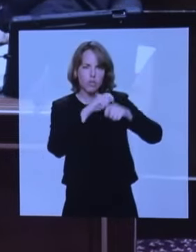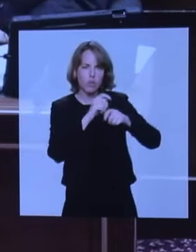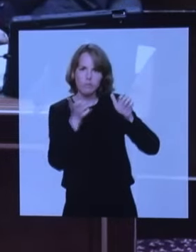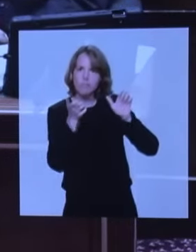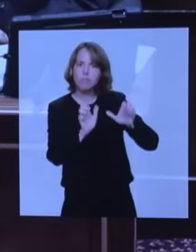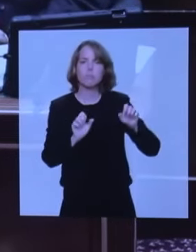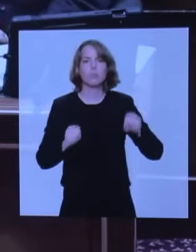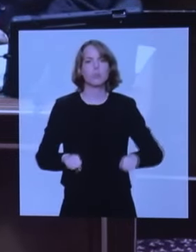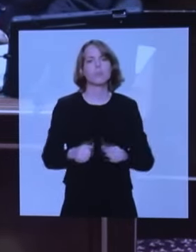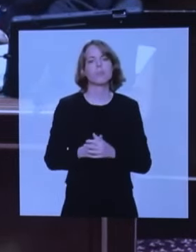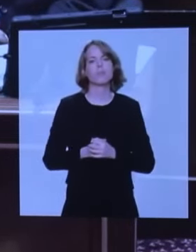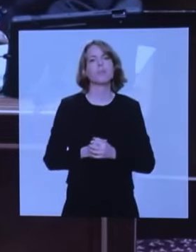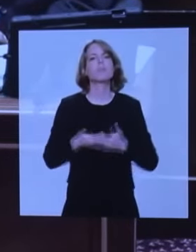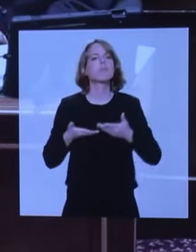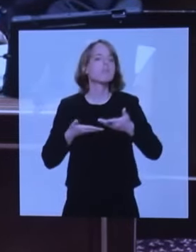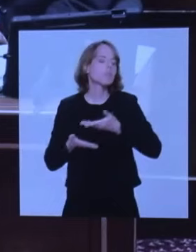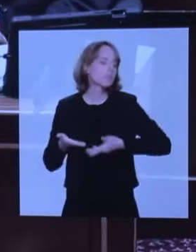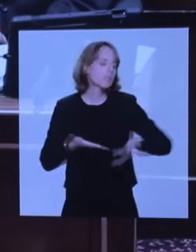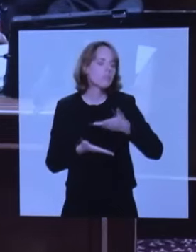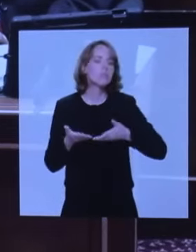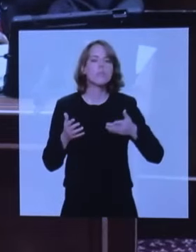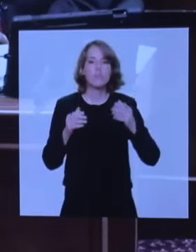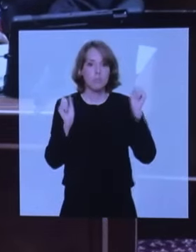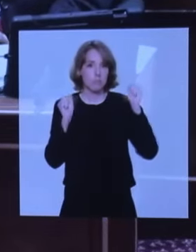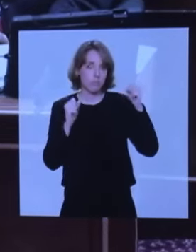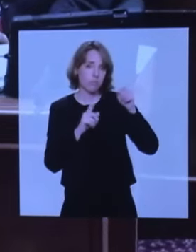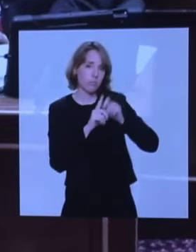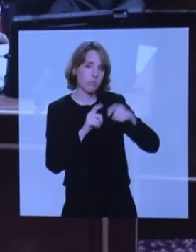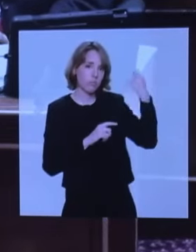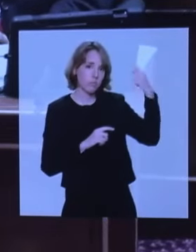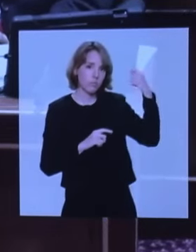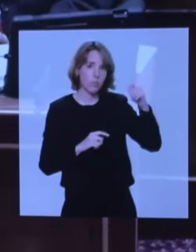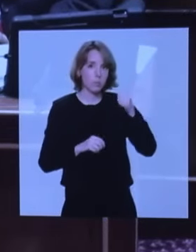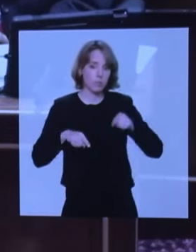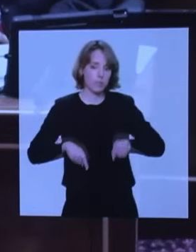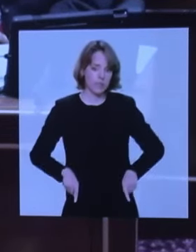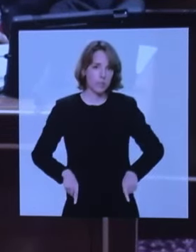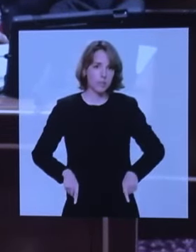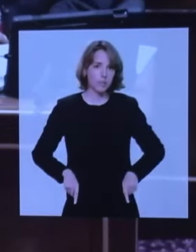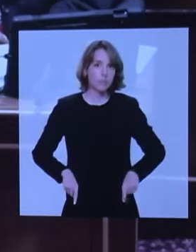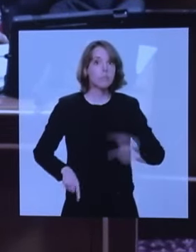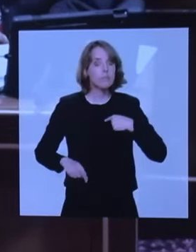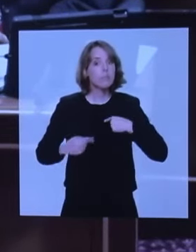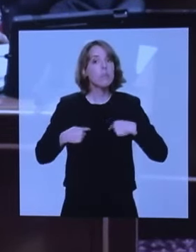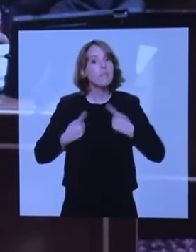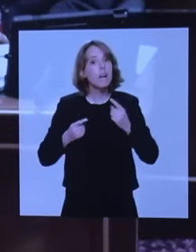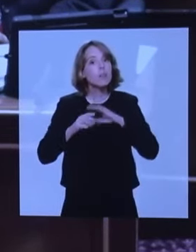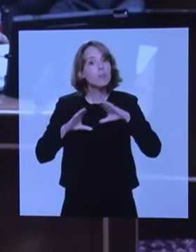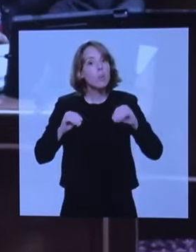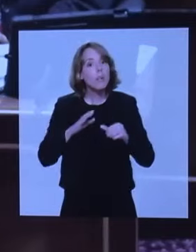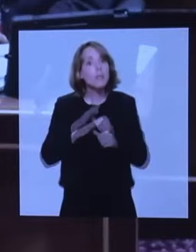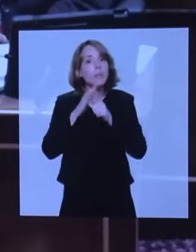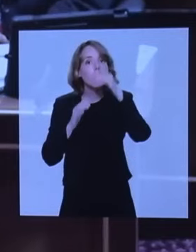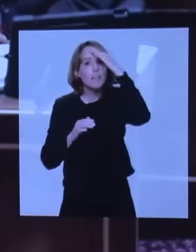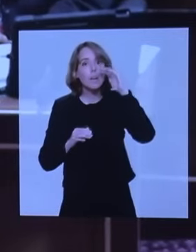չեն համարում Բաքու չմեկնելու։ Փաստորեն երկար վիրավորանքները Մակրոնի հասցեին հնչած, ուղղակի պատրվակ է